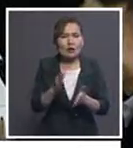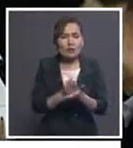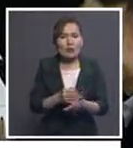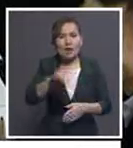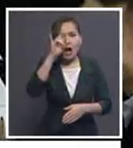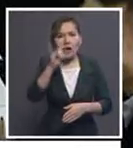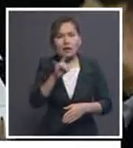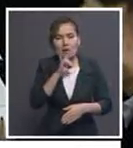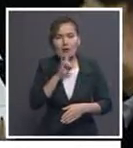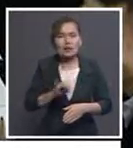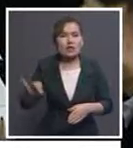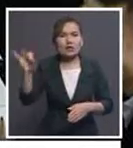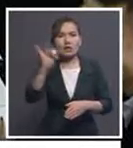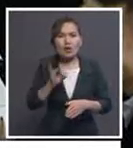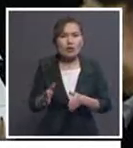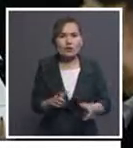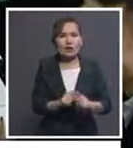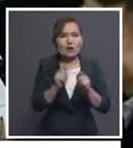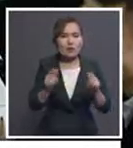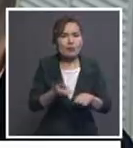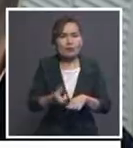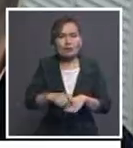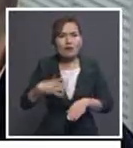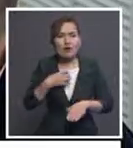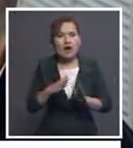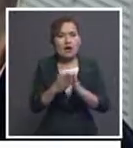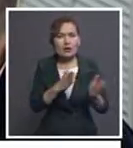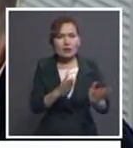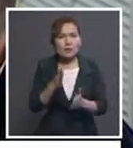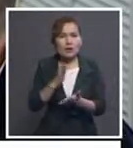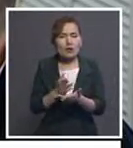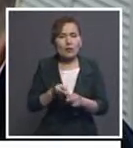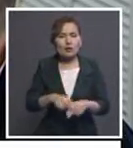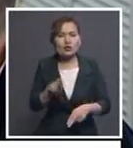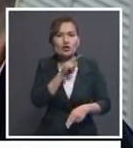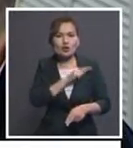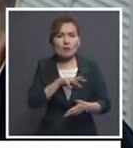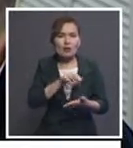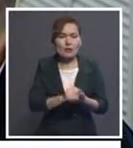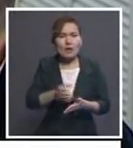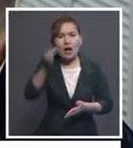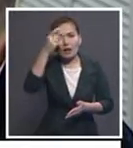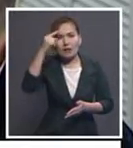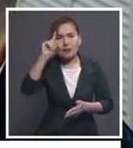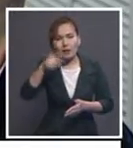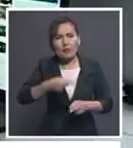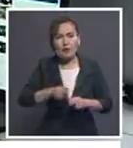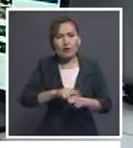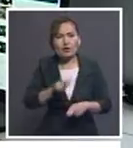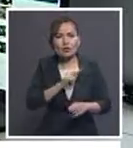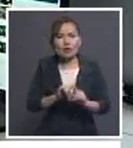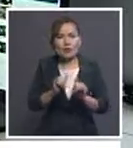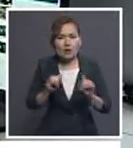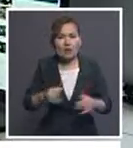бекіту жолындағы еңбек жылнамасы да жинақталған. Алдағы уақытта орталық ғылыми жұмыстармен айналысып, білім ғылым және тәжірибені